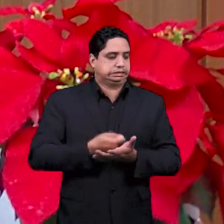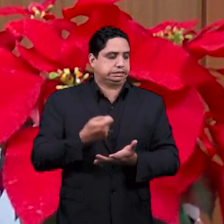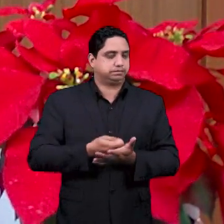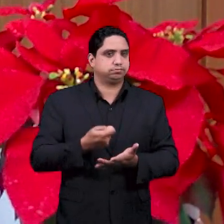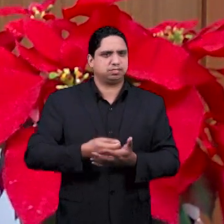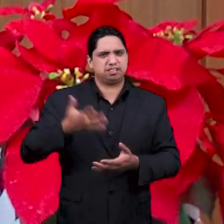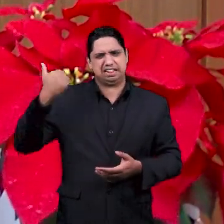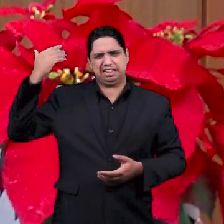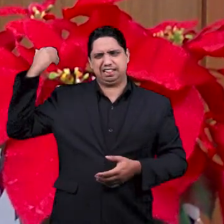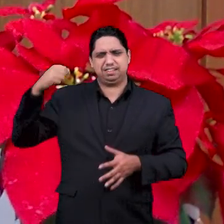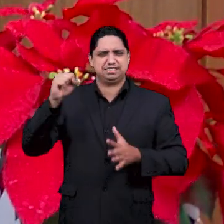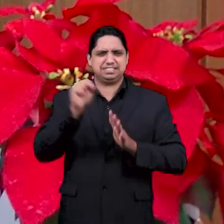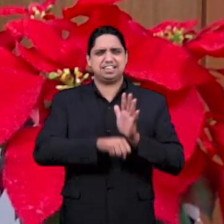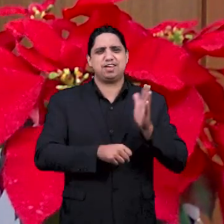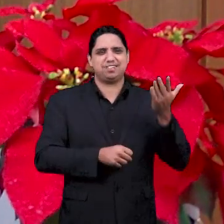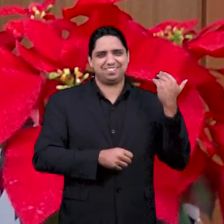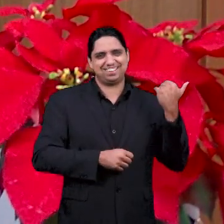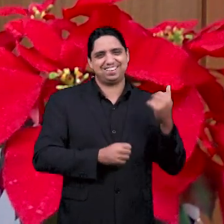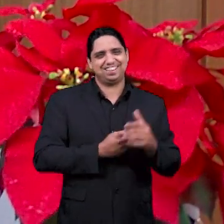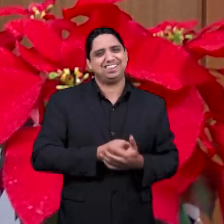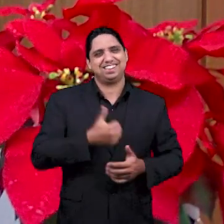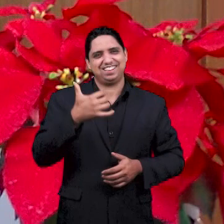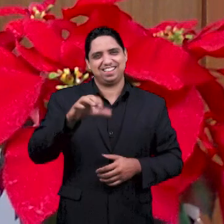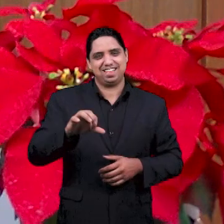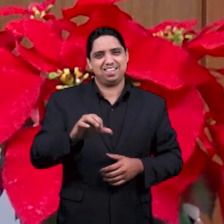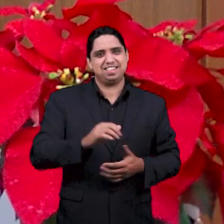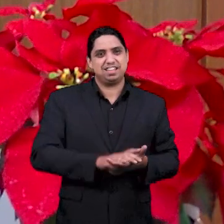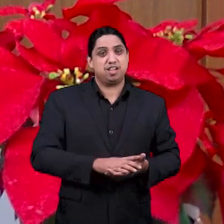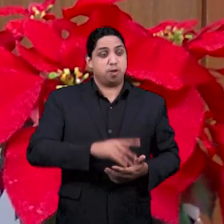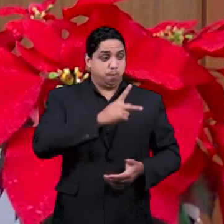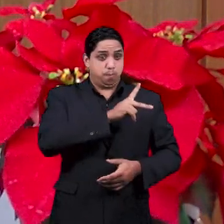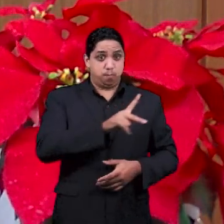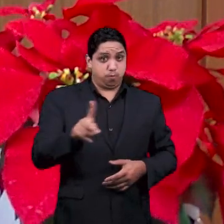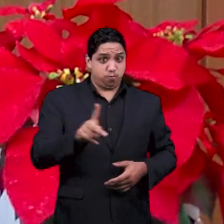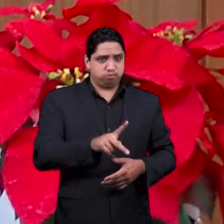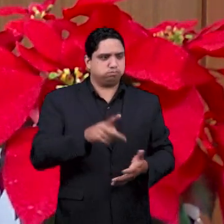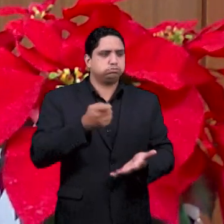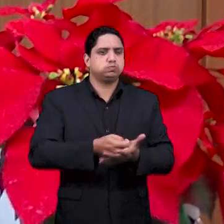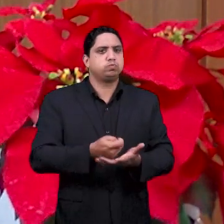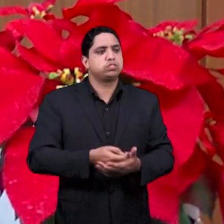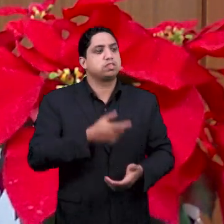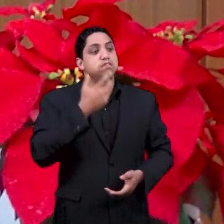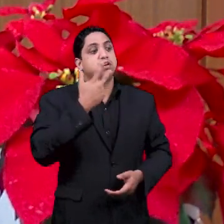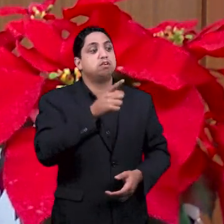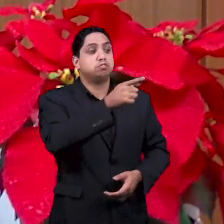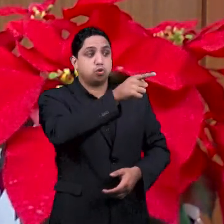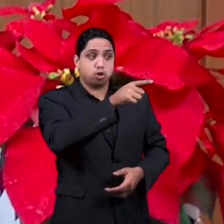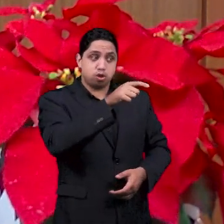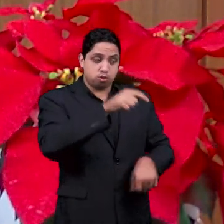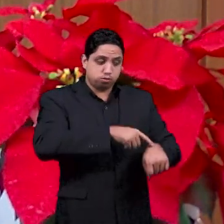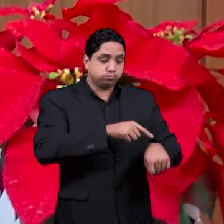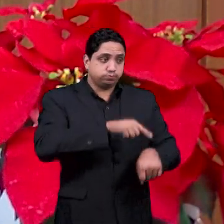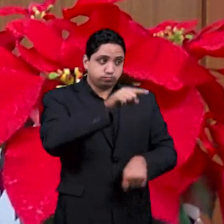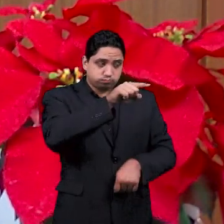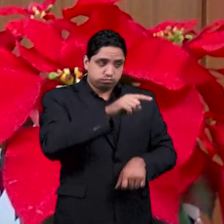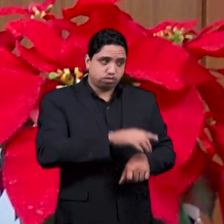в институте был очень требовательный преподаватель, да? И он говорит,